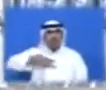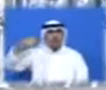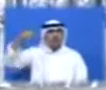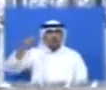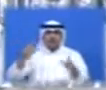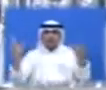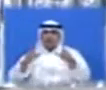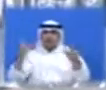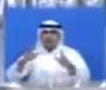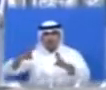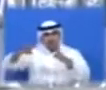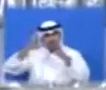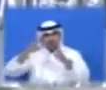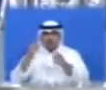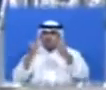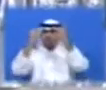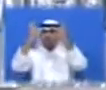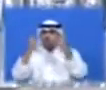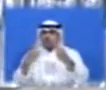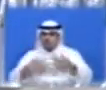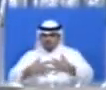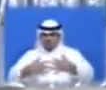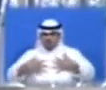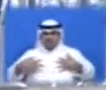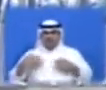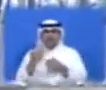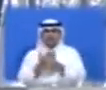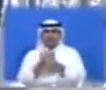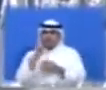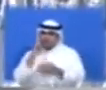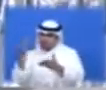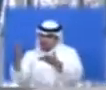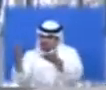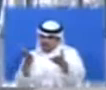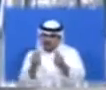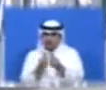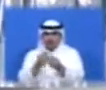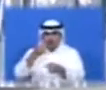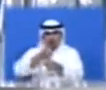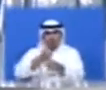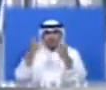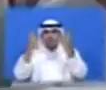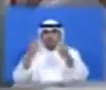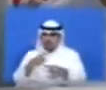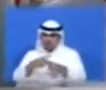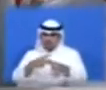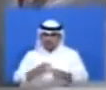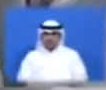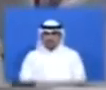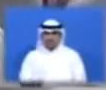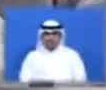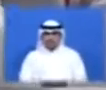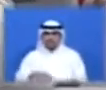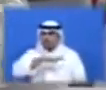يعني الجميع يعني سعيد حقيقة في أن يشارك في هذا الحدث المهم في دولة الكويت.